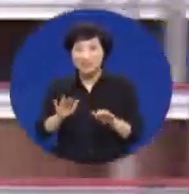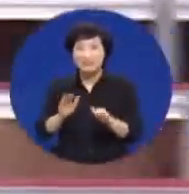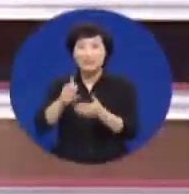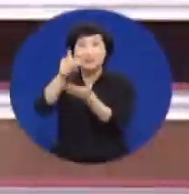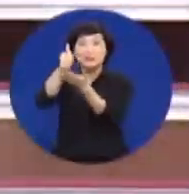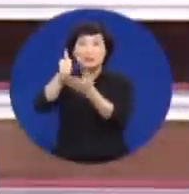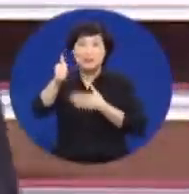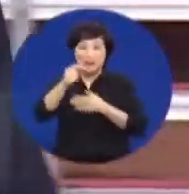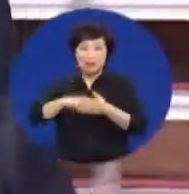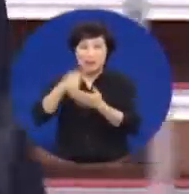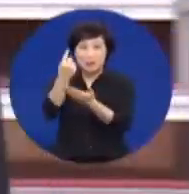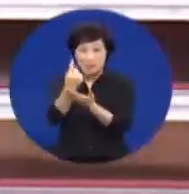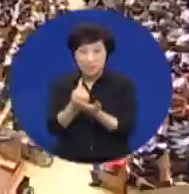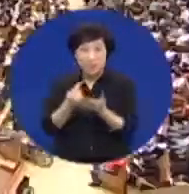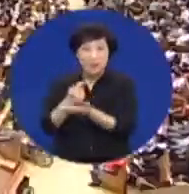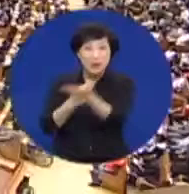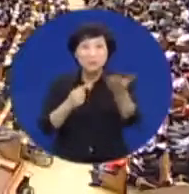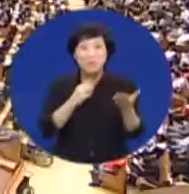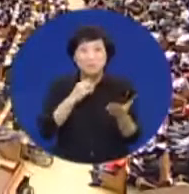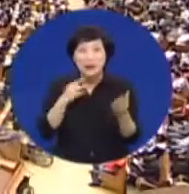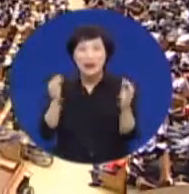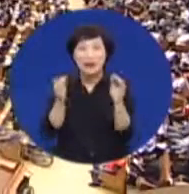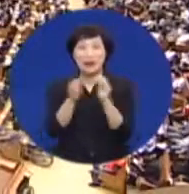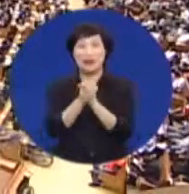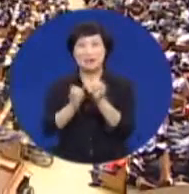안에 모신 사람만 아멘합시다.